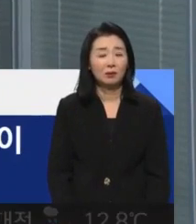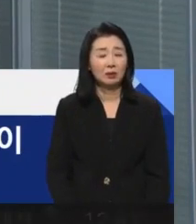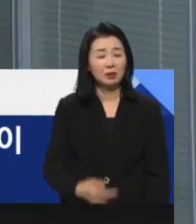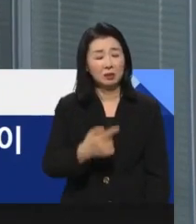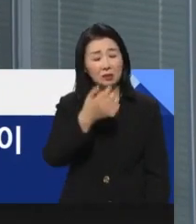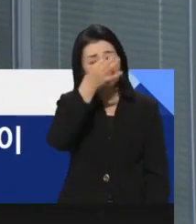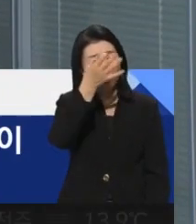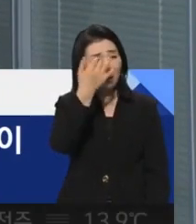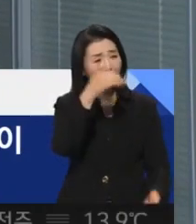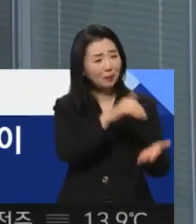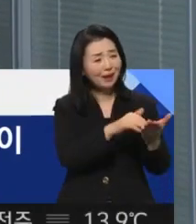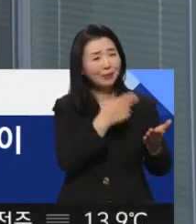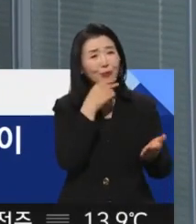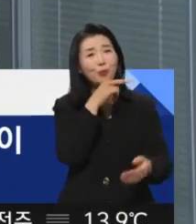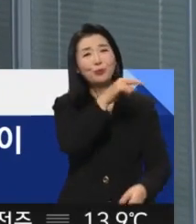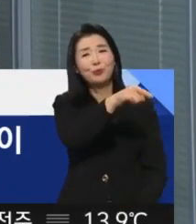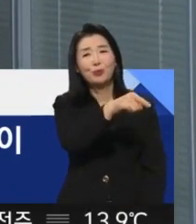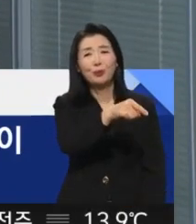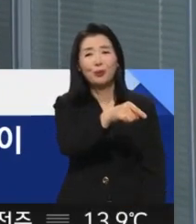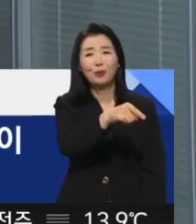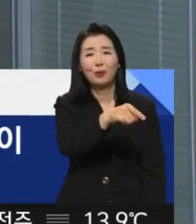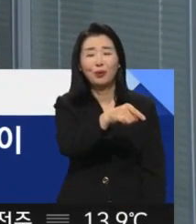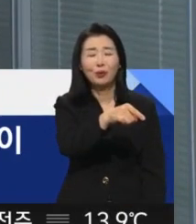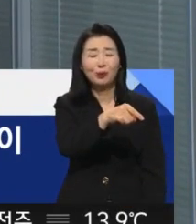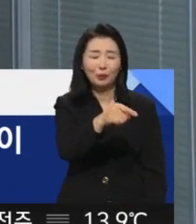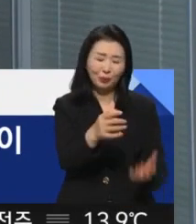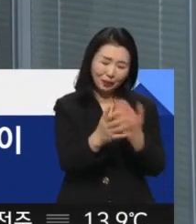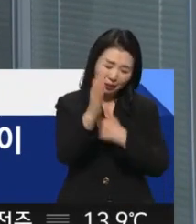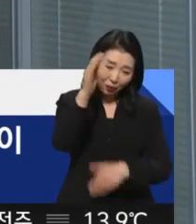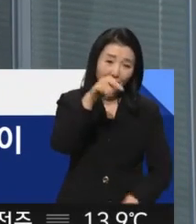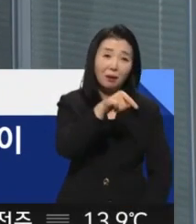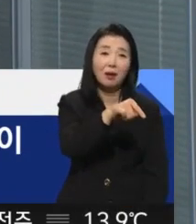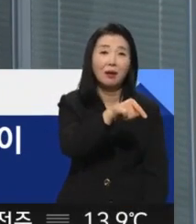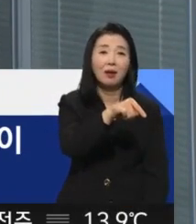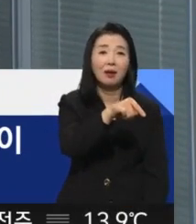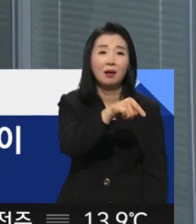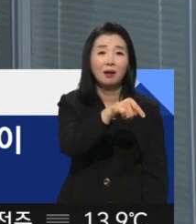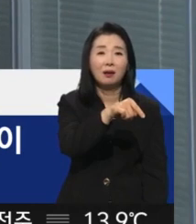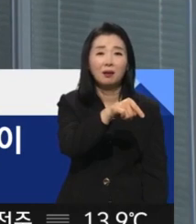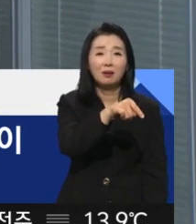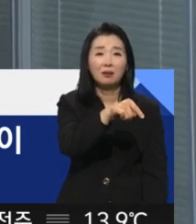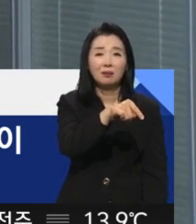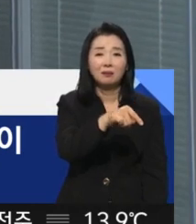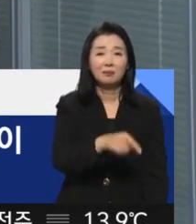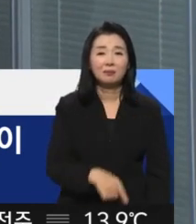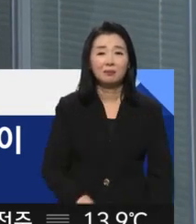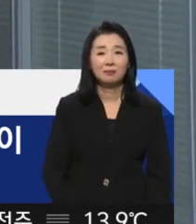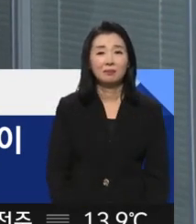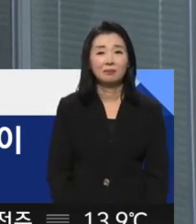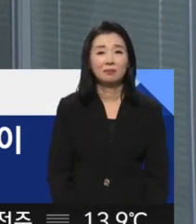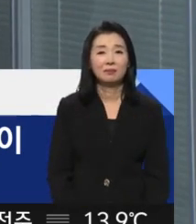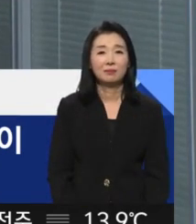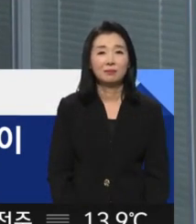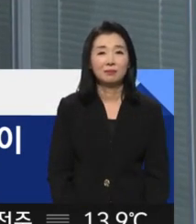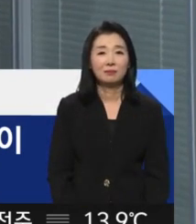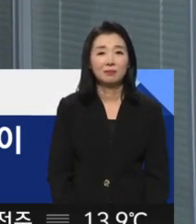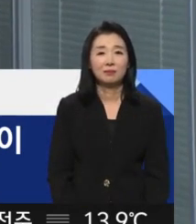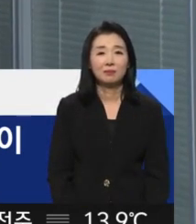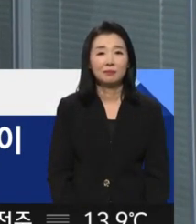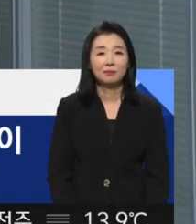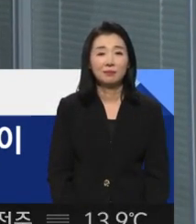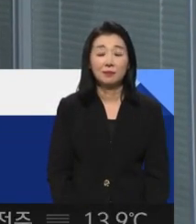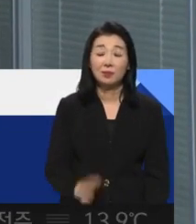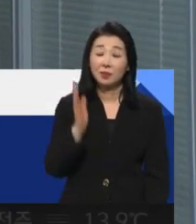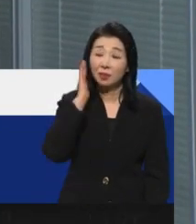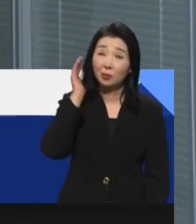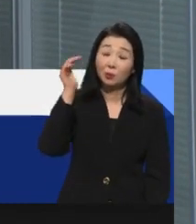없이 한가한 기자회견을 한 것이 아니냐 하는 생각이 먼저 듭니다.